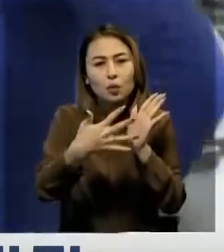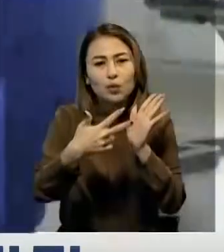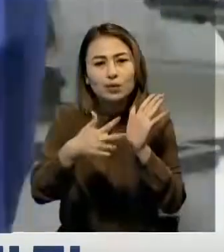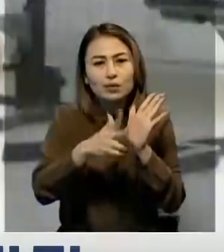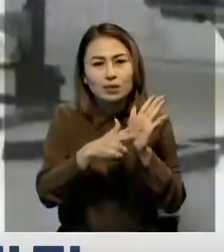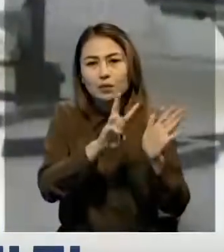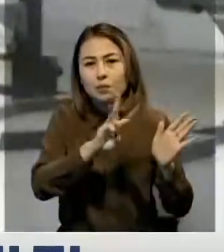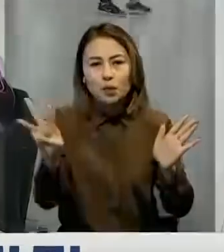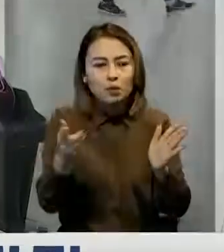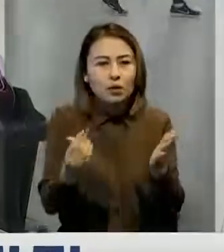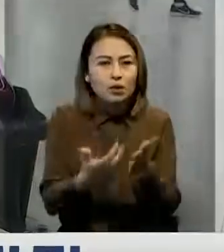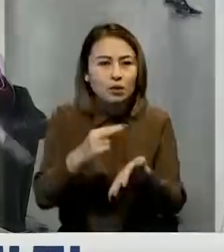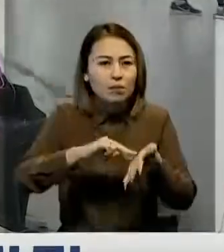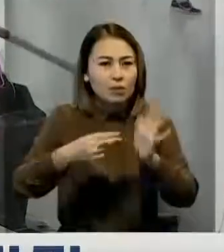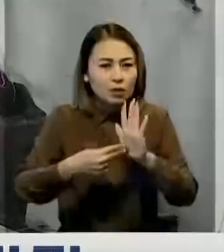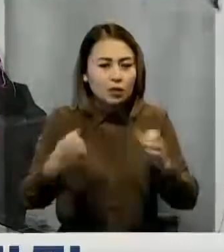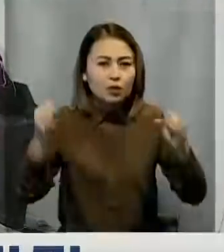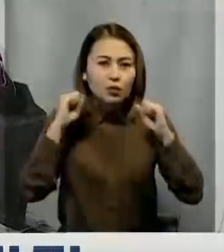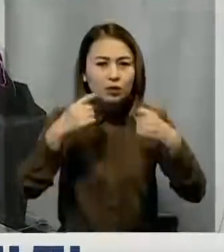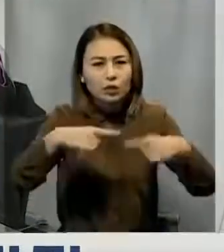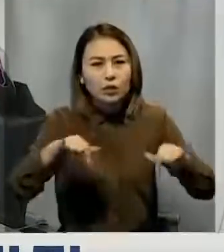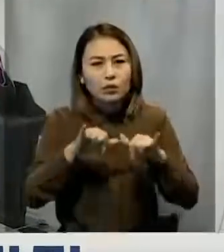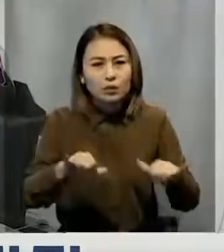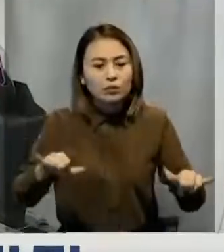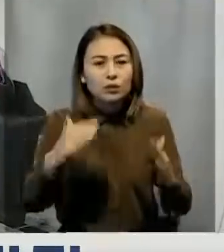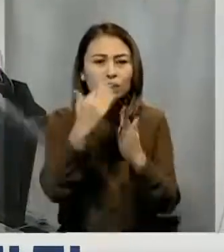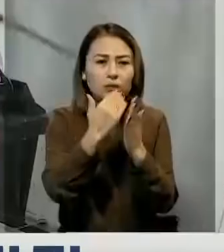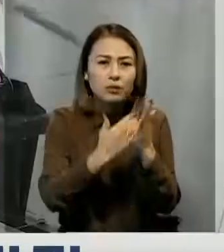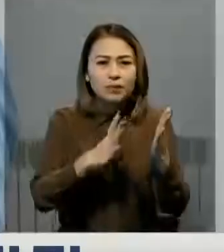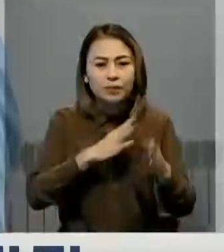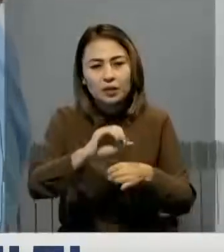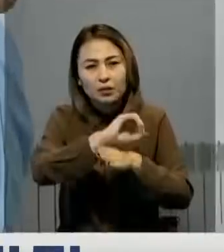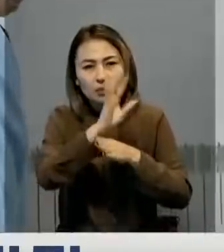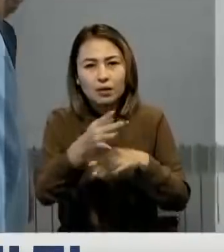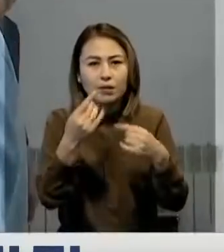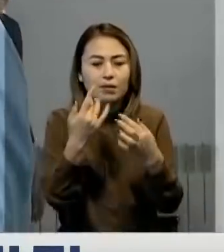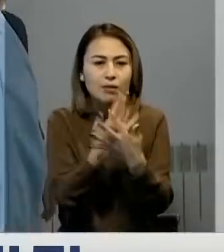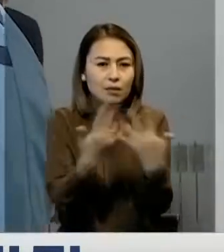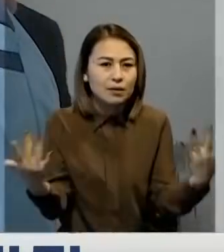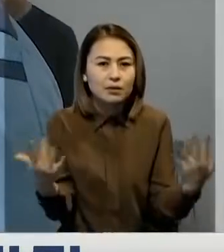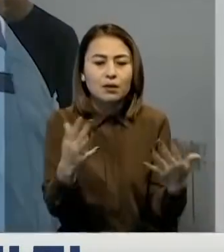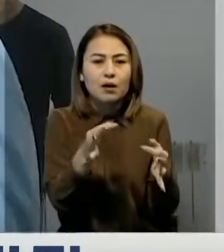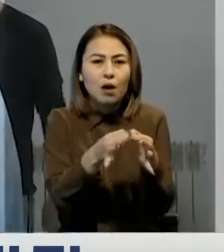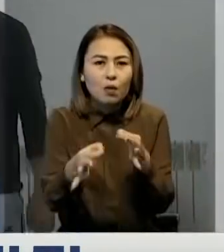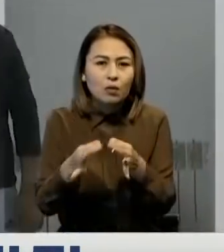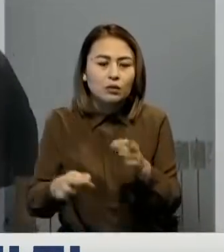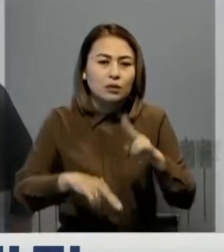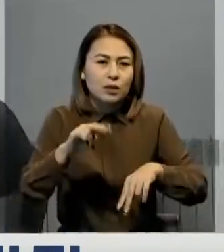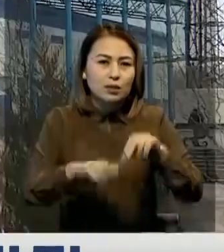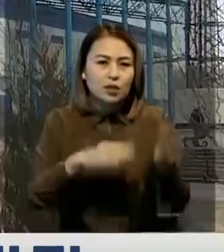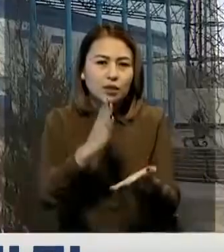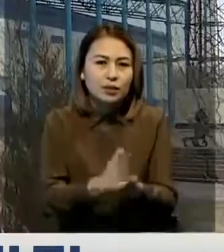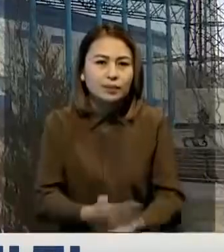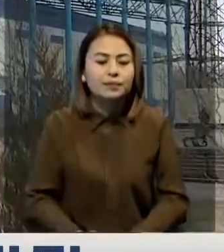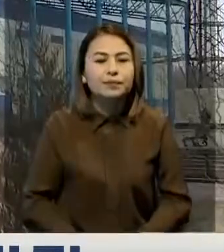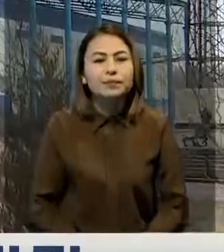теңге қаралды. Спорттық секциялар желісін кеңейту мақсатында жабдықталған жабық кешендер әсіресе шалғай ауылдарда салынып жатыр.